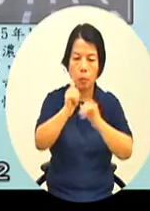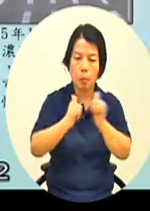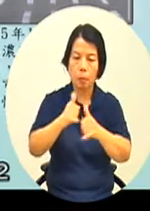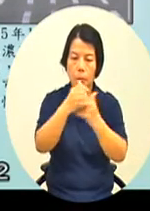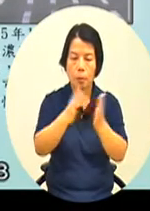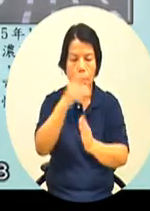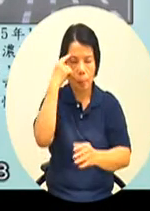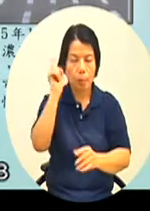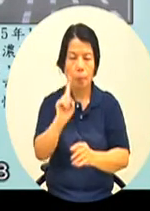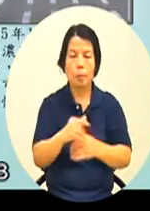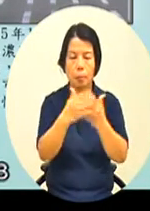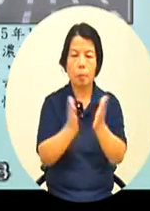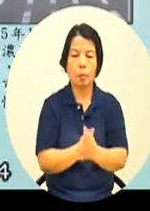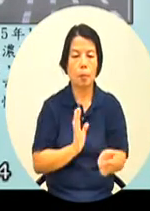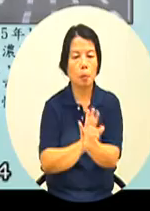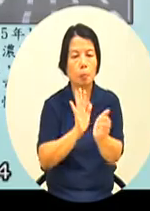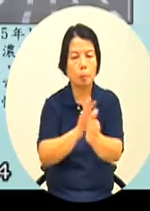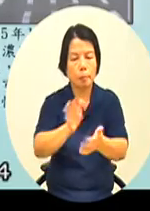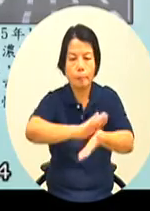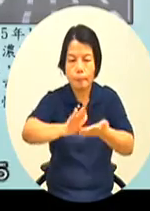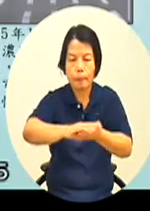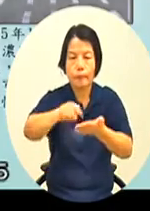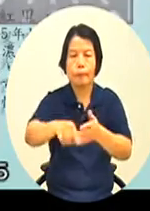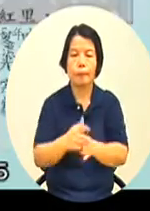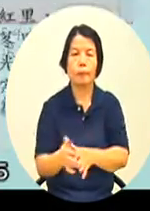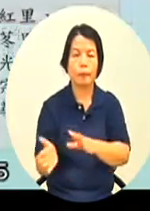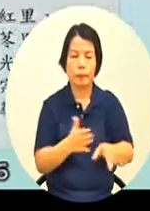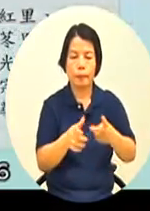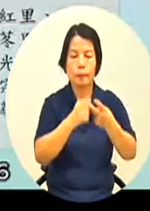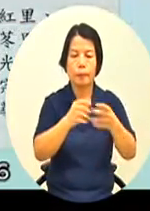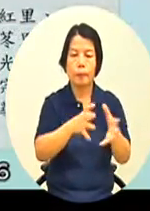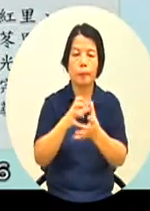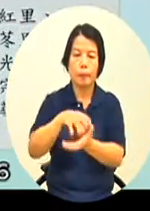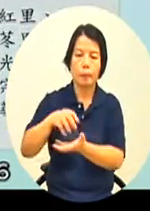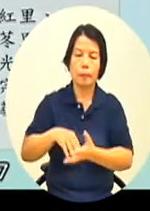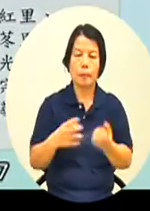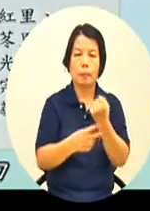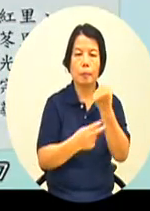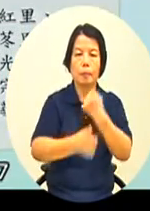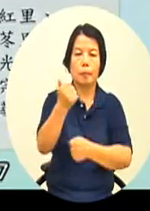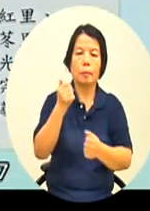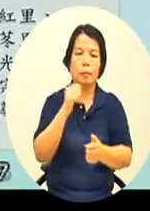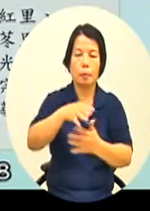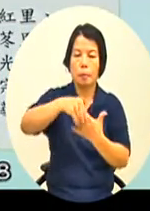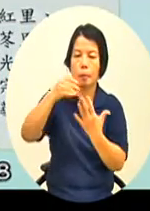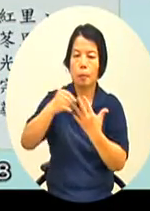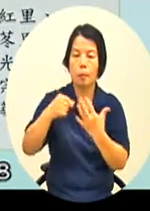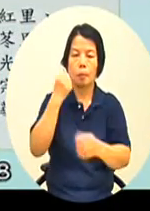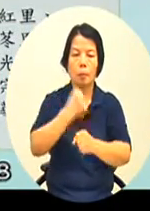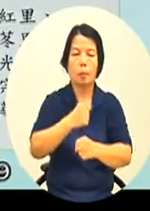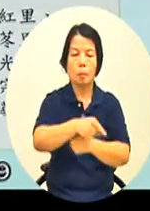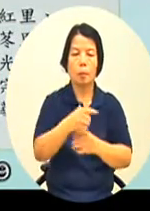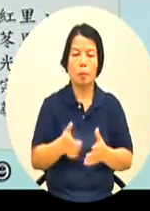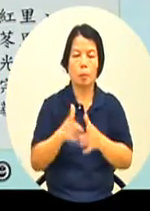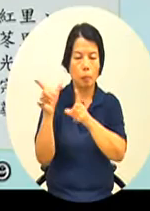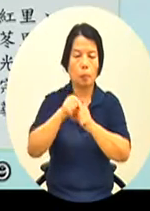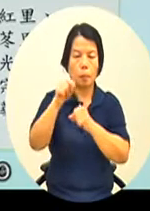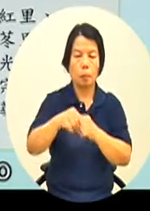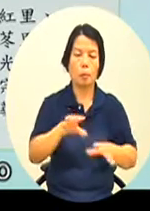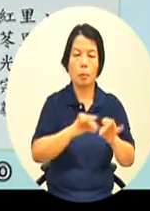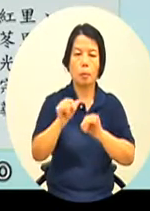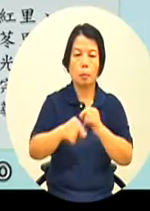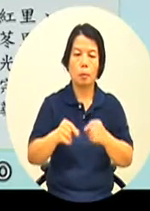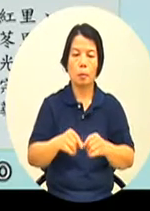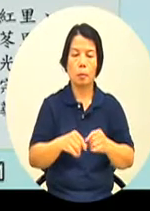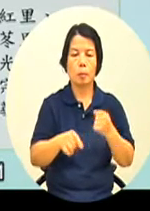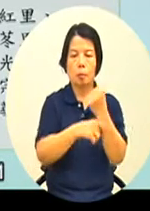决所有在地方上发生的问题。那第二个，我们也办理里长的补选工作，我们依据地方自治法第